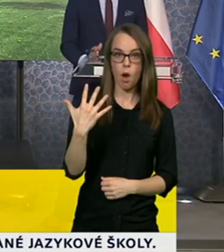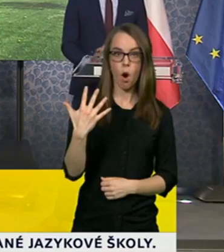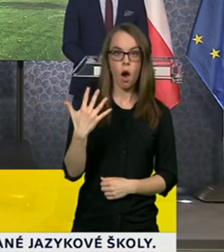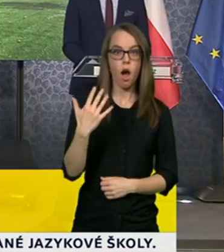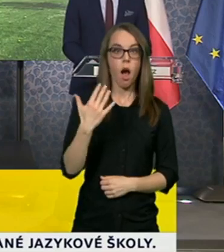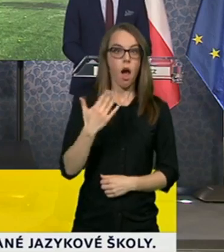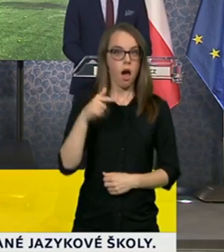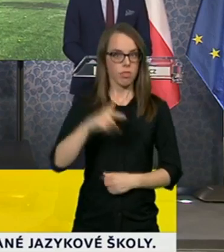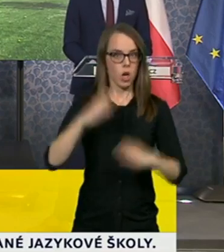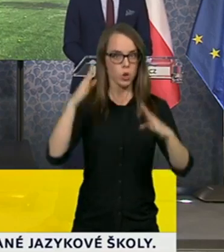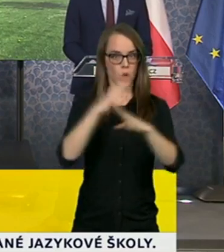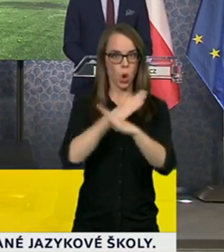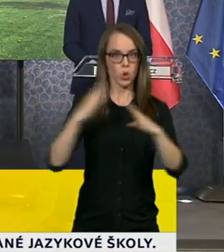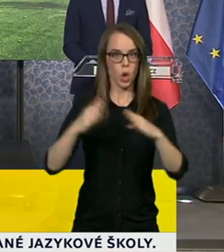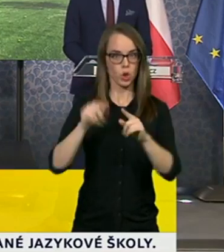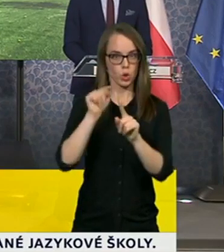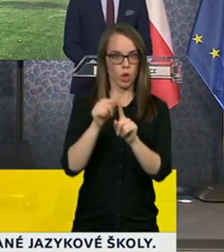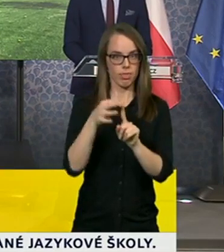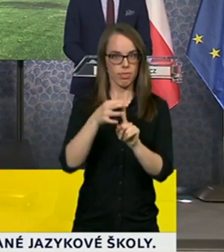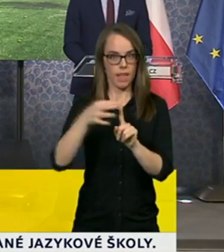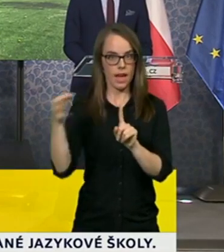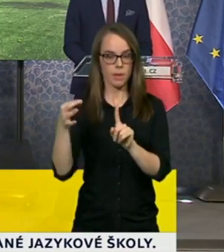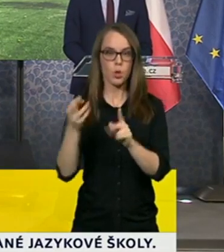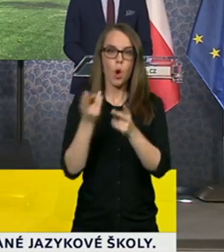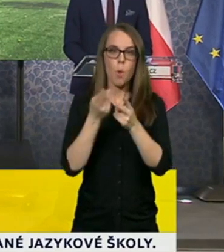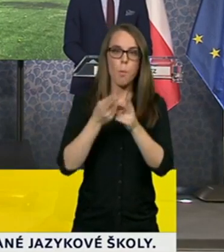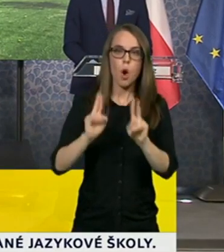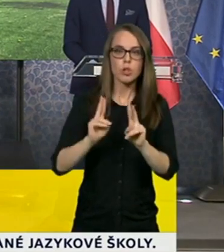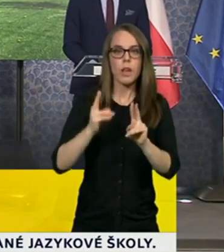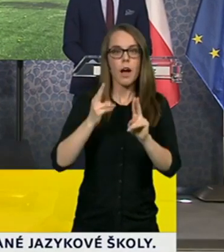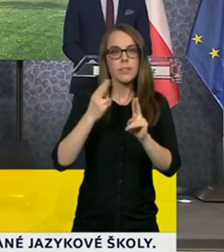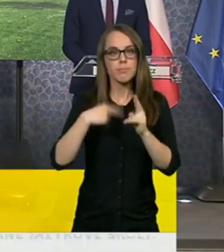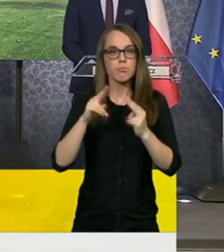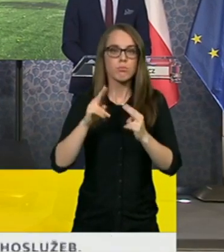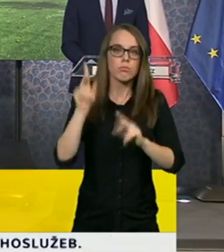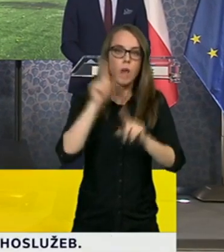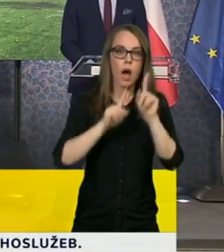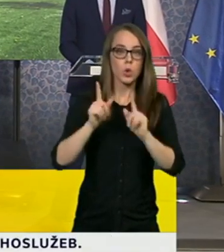rozvolnění 25. května a až poté třeba uvolnit to nošení roušek. Děkuji.